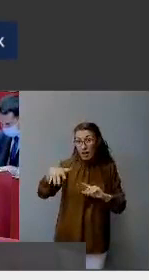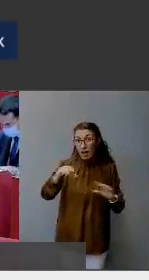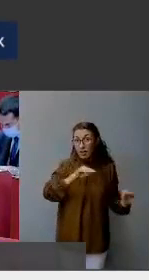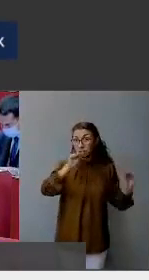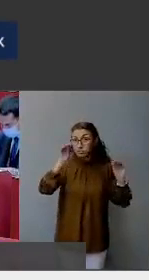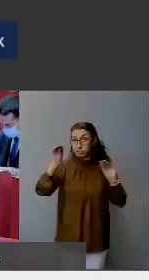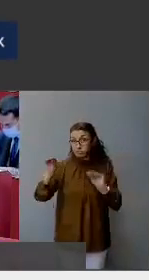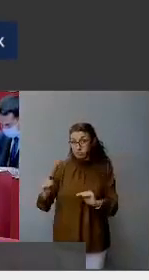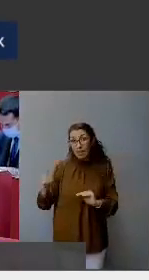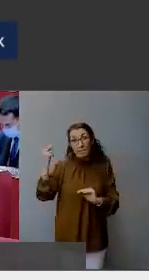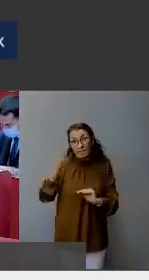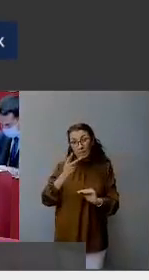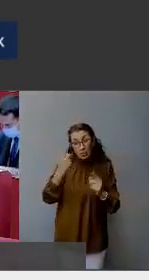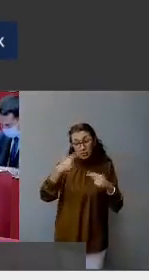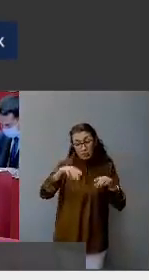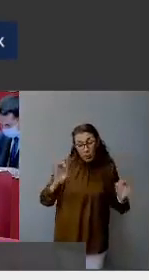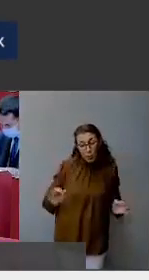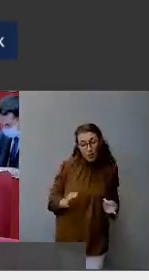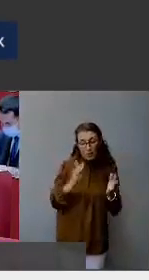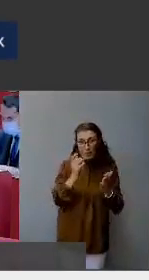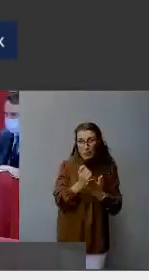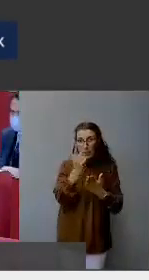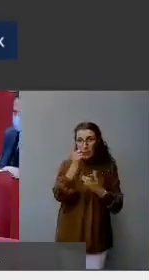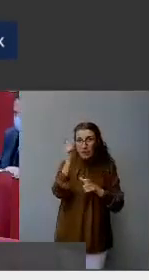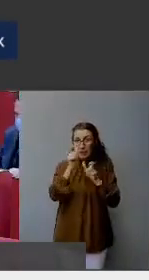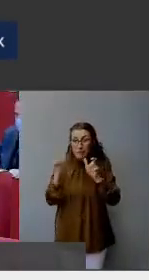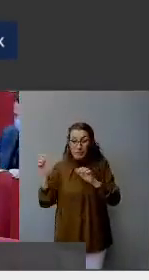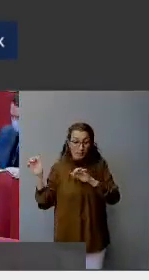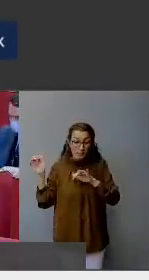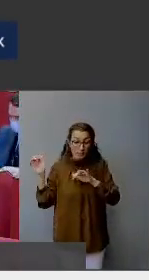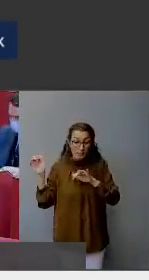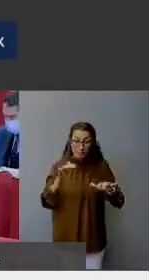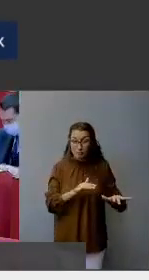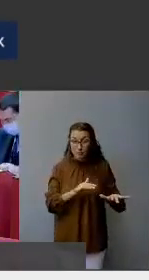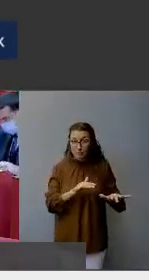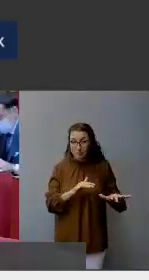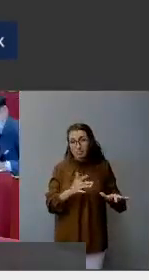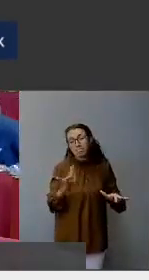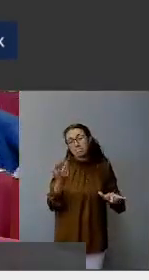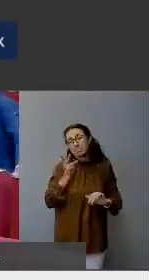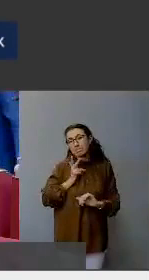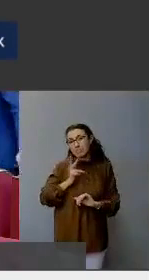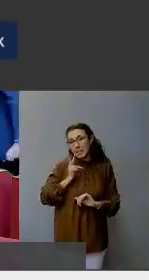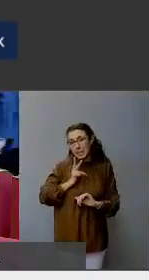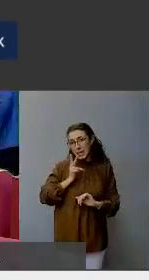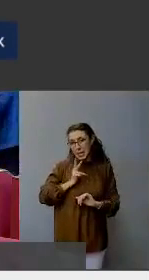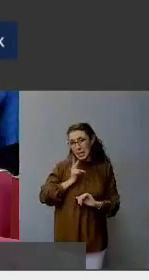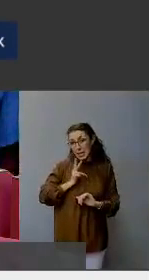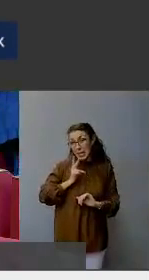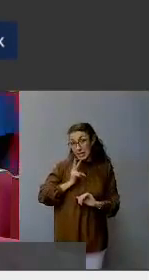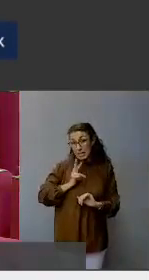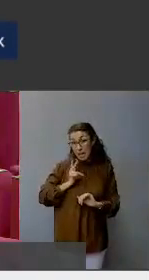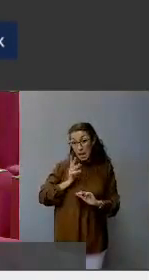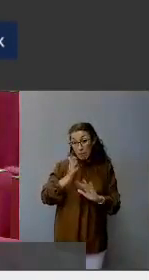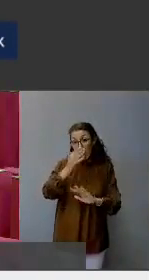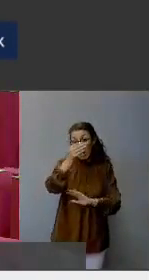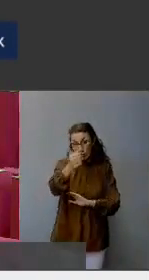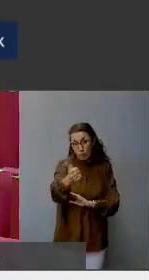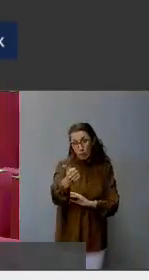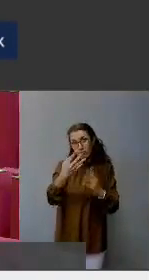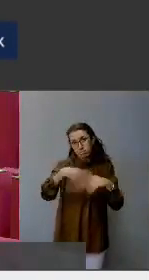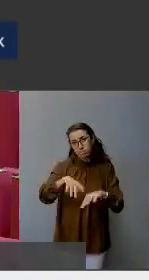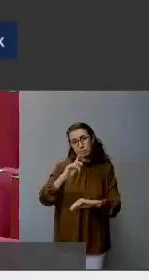per genova per far venire tanti appassionati e ma si spera davvero che questo non accada anche il prossimo anno